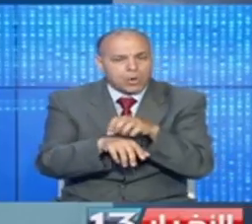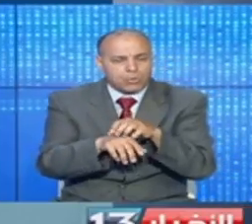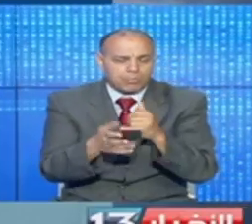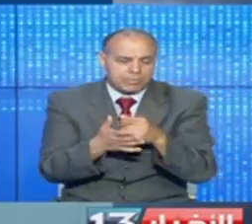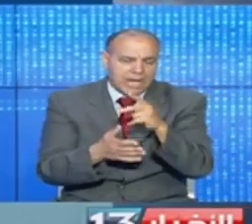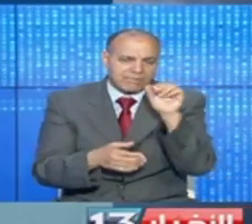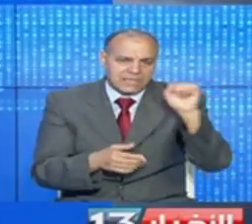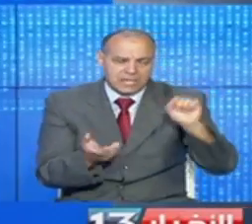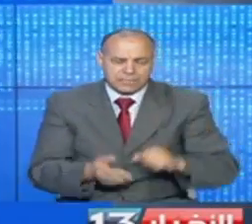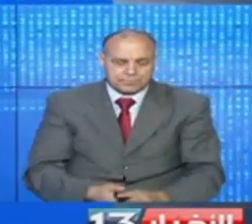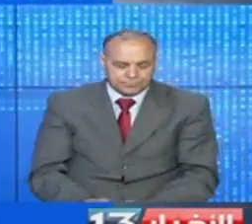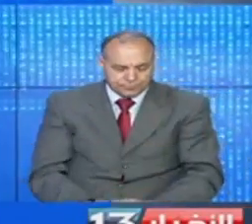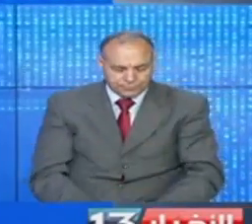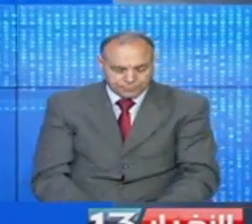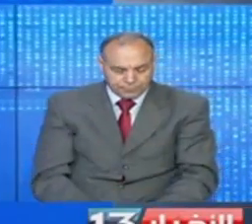معتمدياتها.